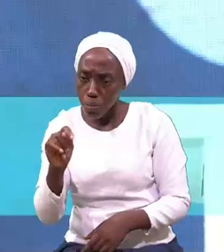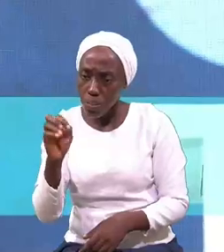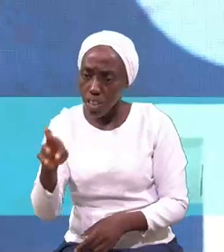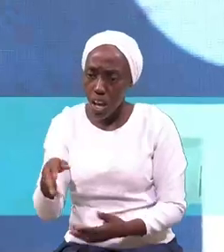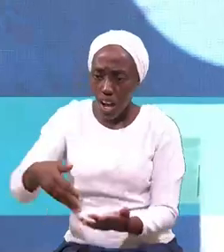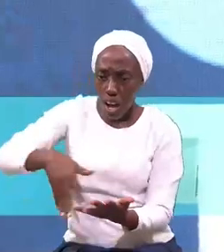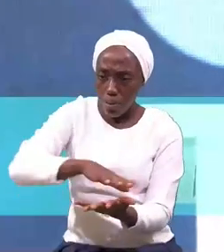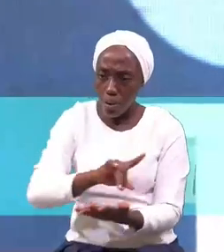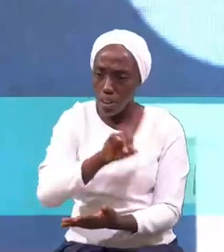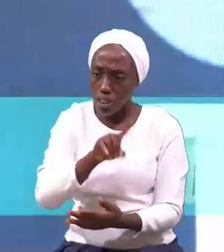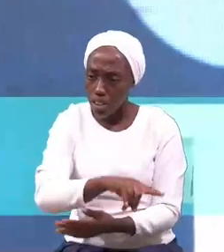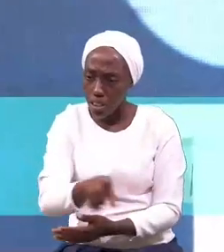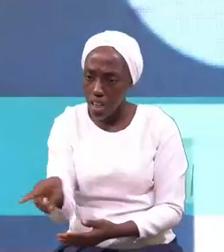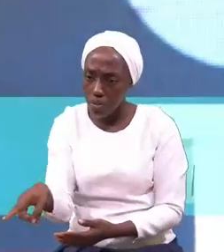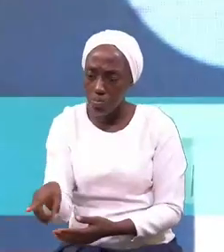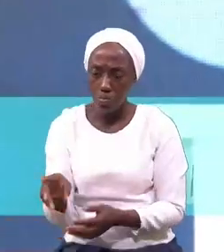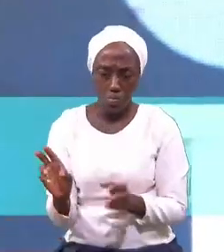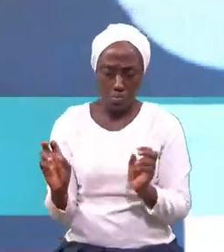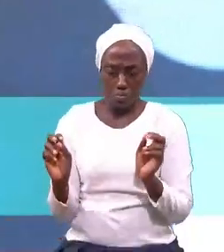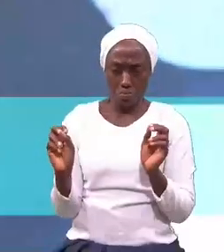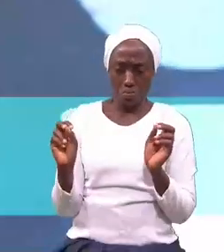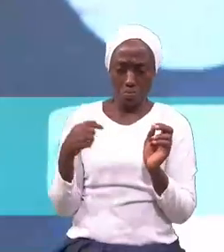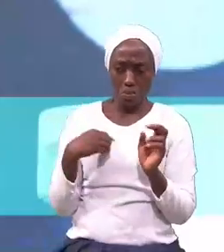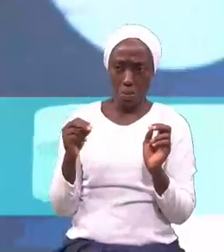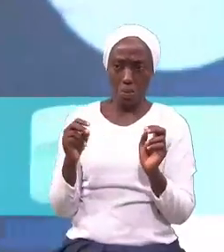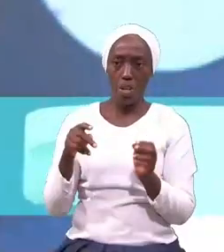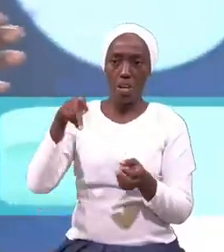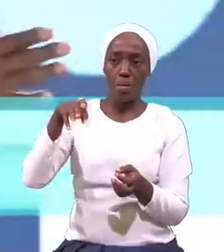Non. Je ne l'ai jamais vu. Hein.